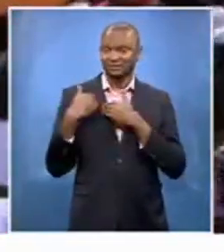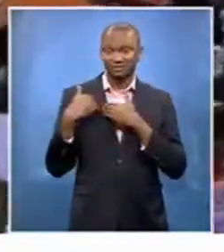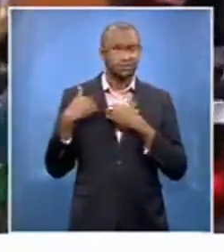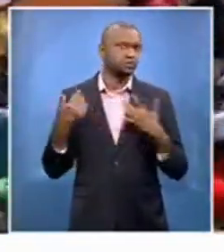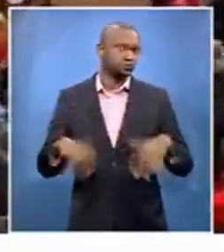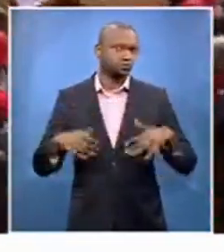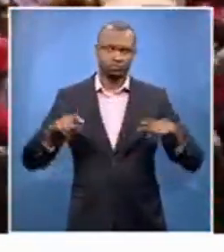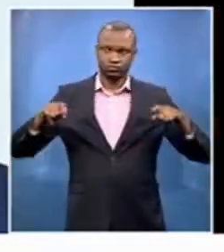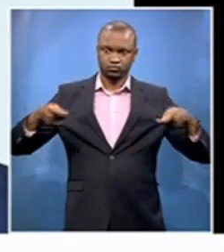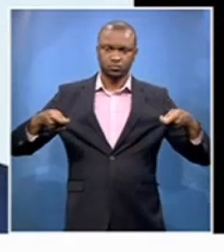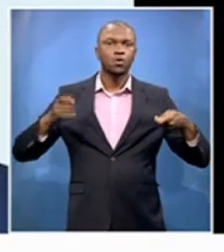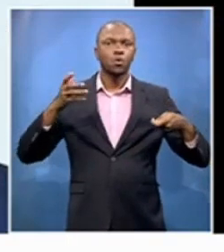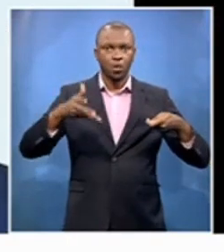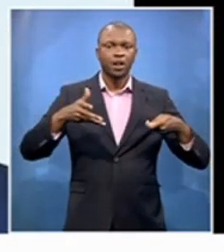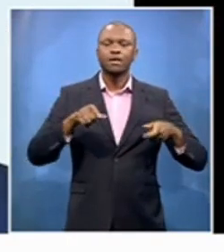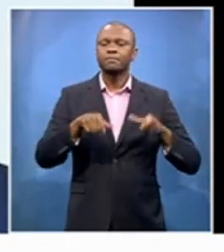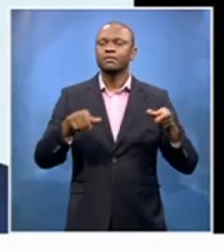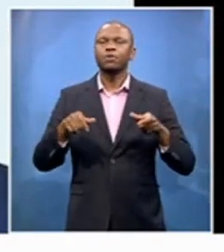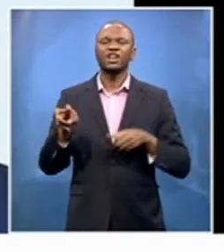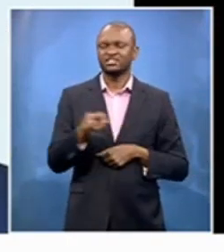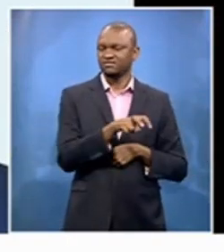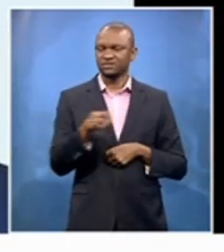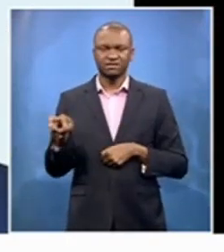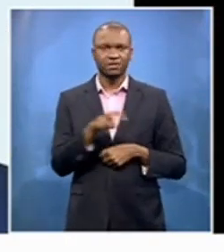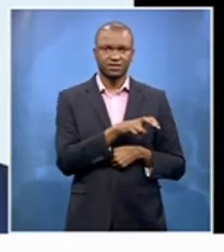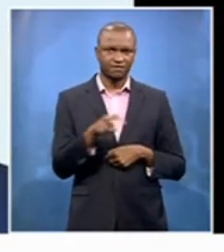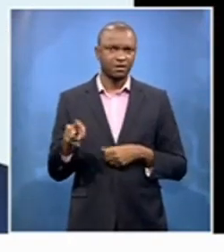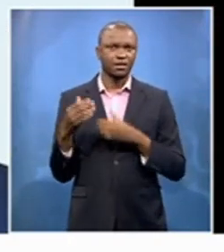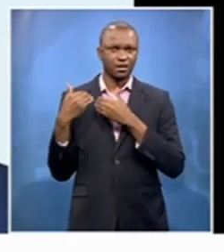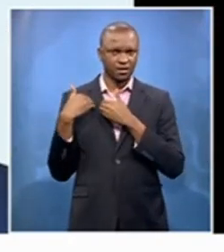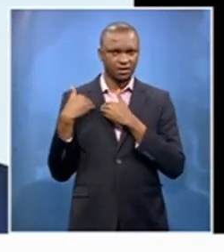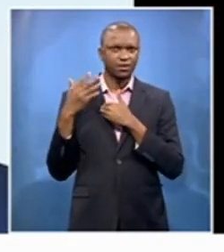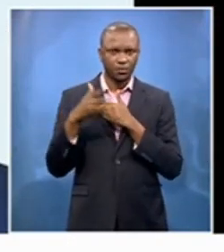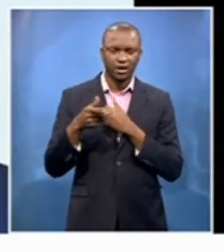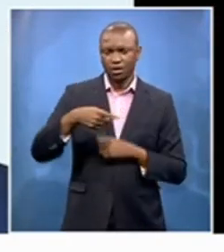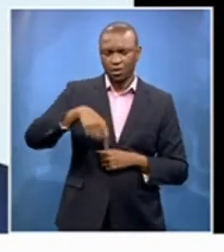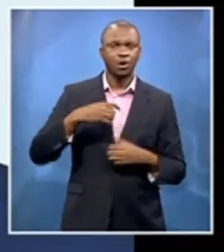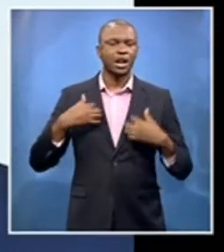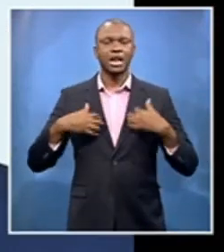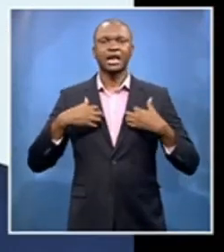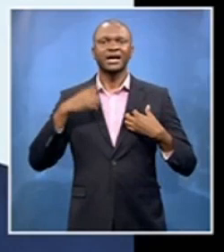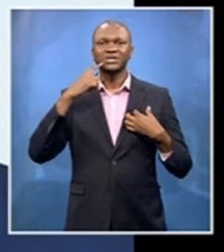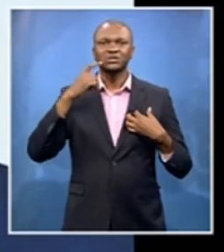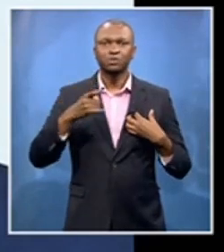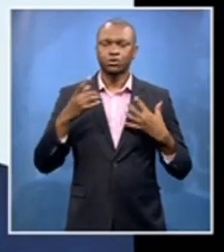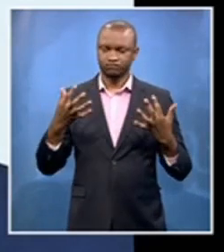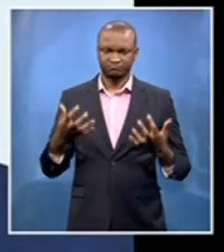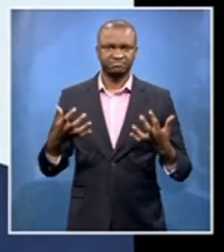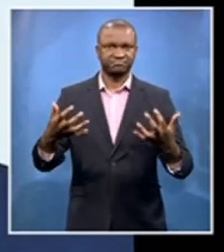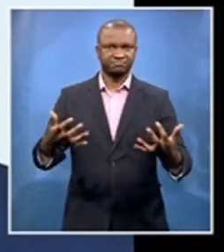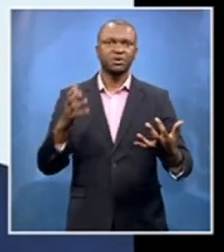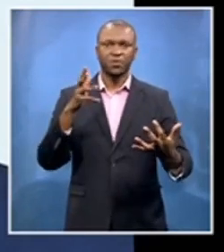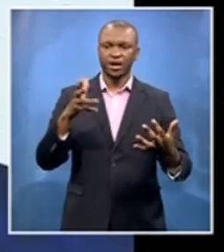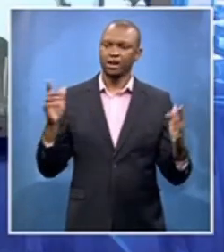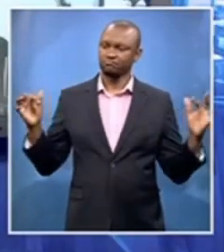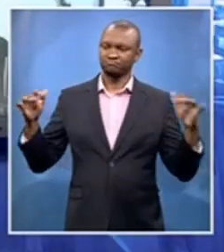Sive sitawuhamba ngekuphepha. Lilanga lakusasa silibheke ngemehlo labomvu sonke. Lapho kutophuma khona lilanga